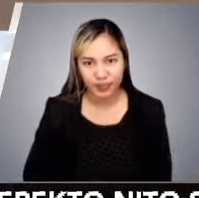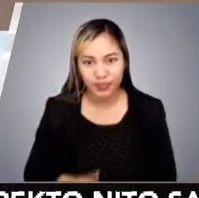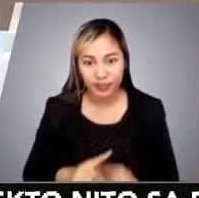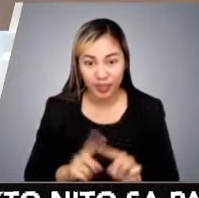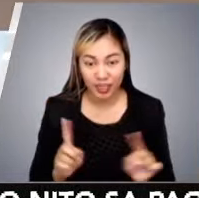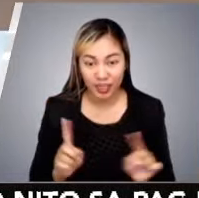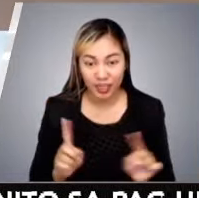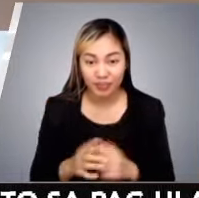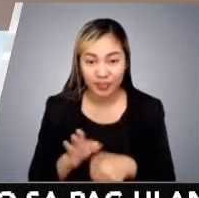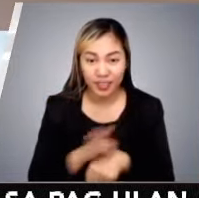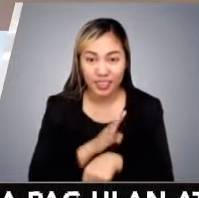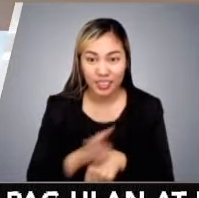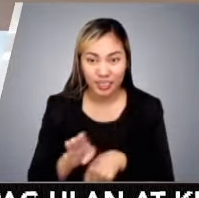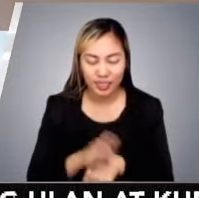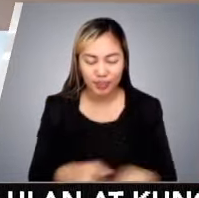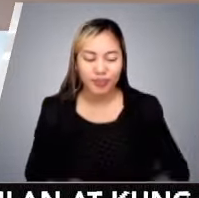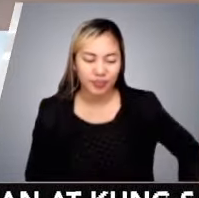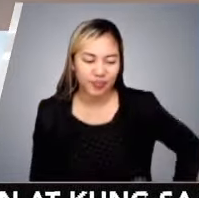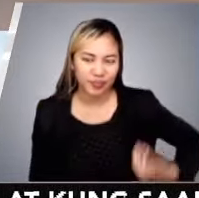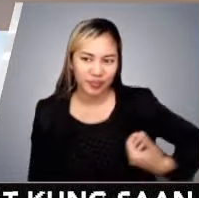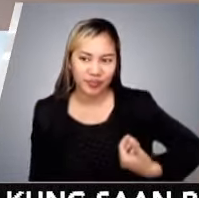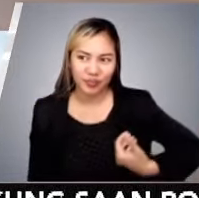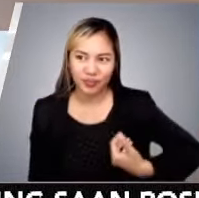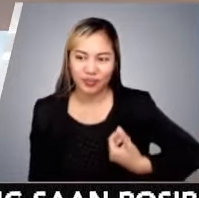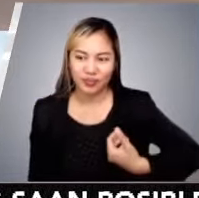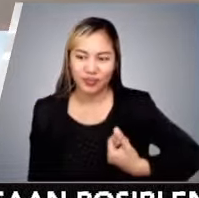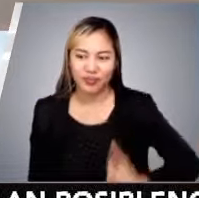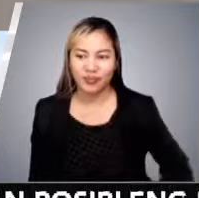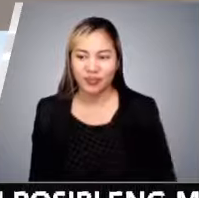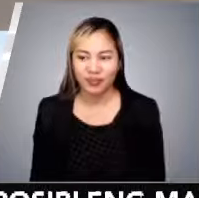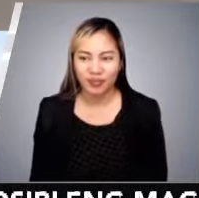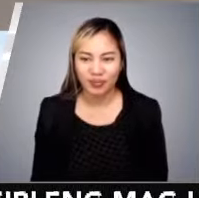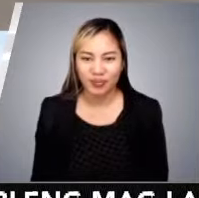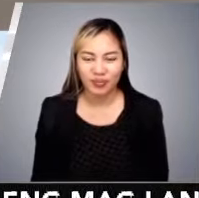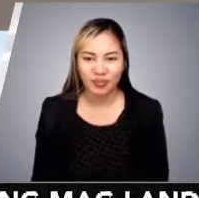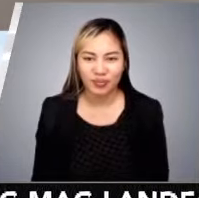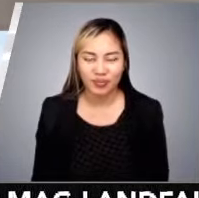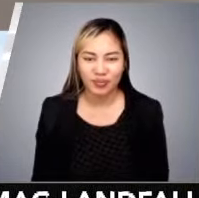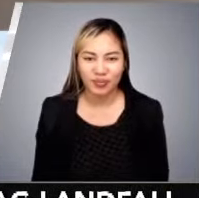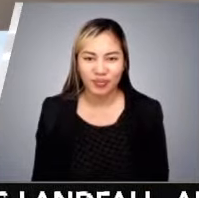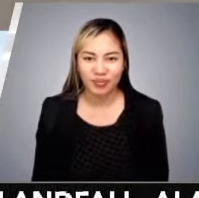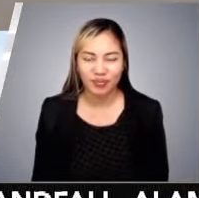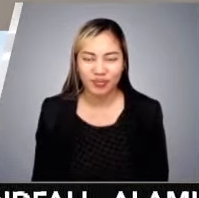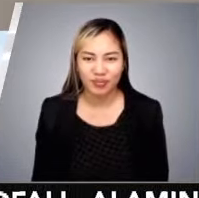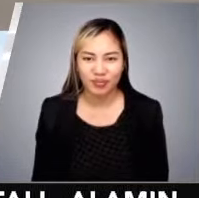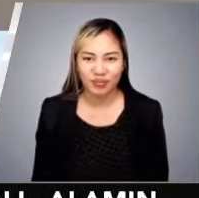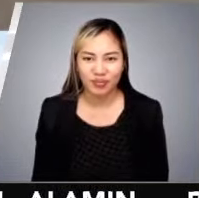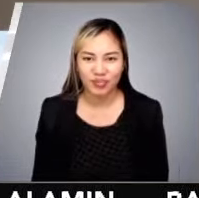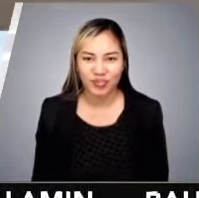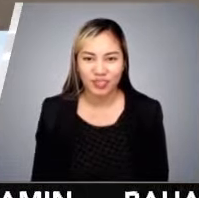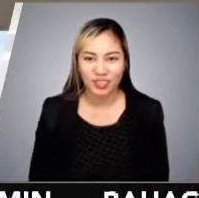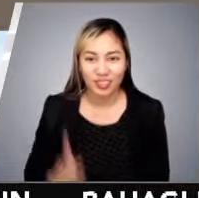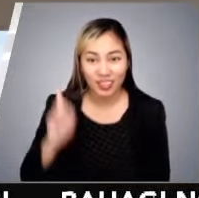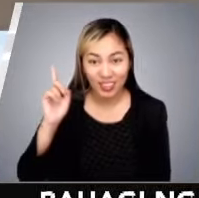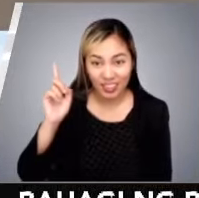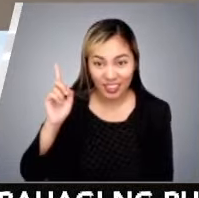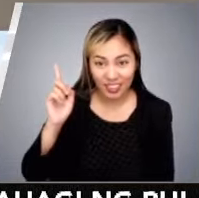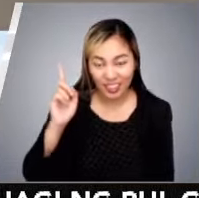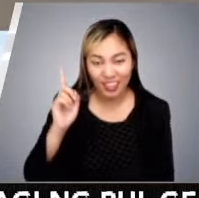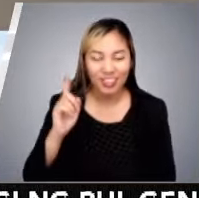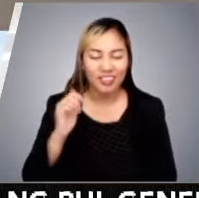kaya karga muna si Fur Baby. Oh. Bihira lang naman daw maging clingy ang alagang aso.